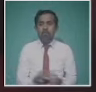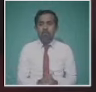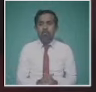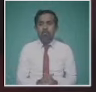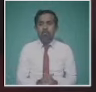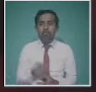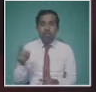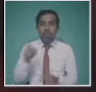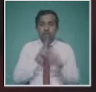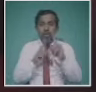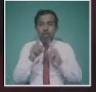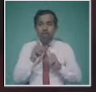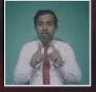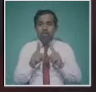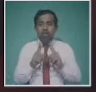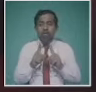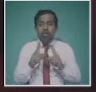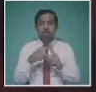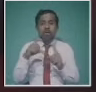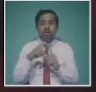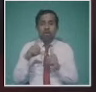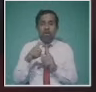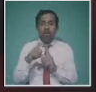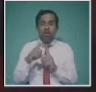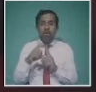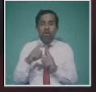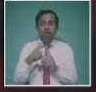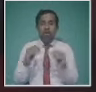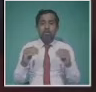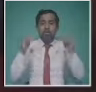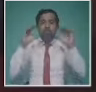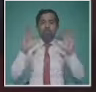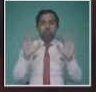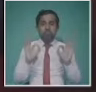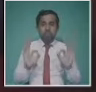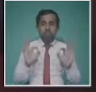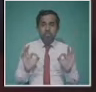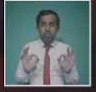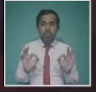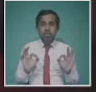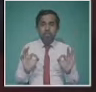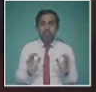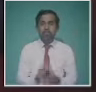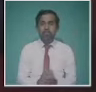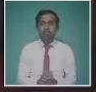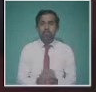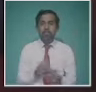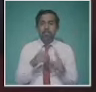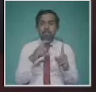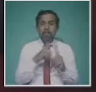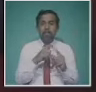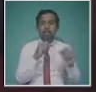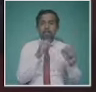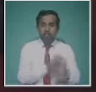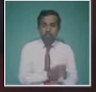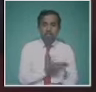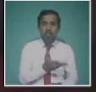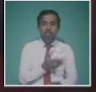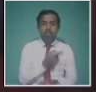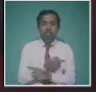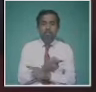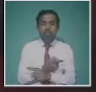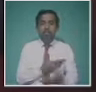නැහැ. ඒගොල්ලෝ කතා කරනවා අධ්‍යාපනයේ උසස් ගුණාංග ගැන. අධ්‍යාපනයේ කඩාවැටිලා